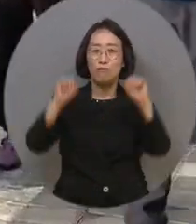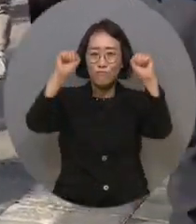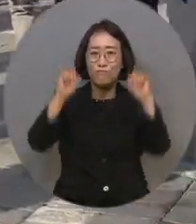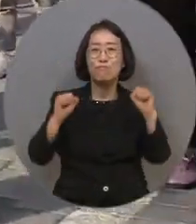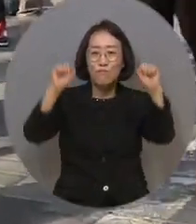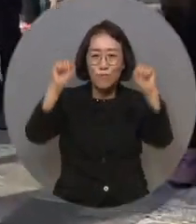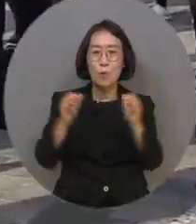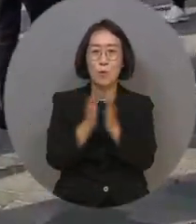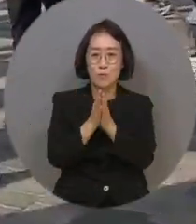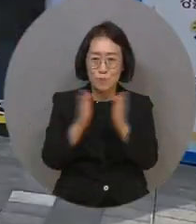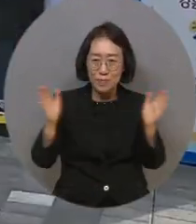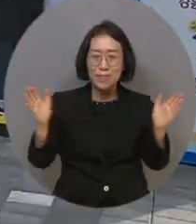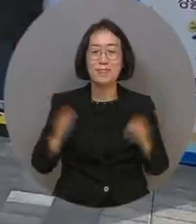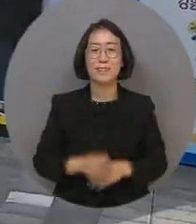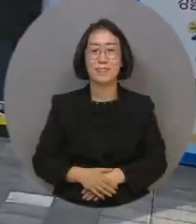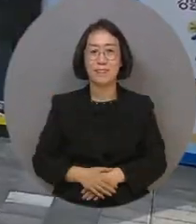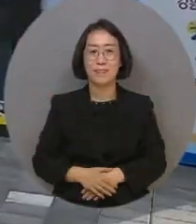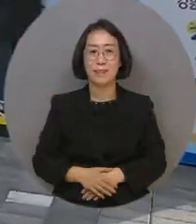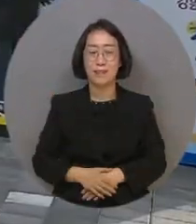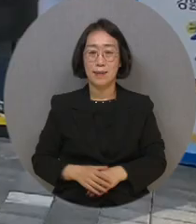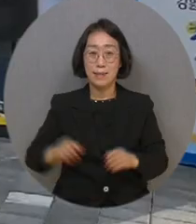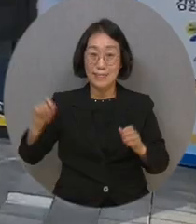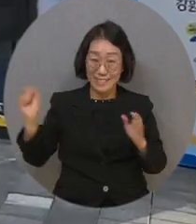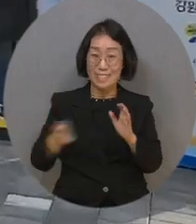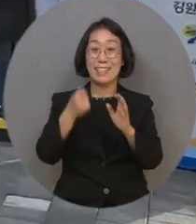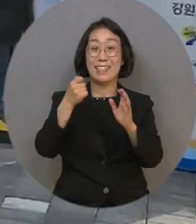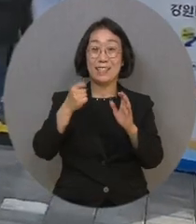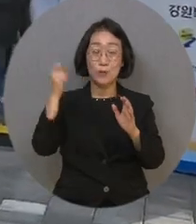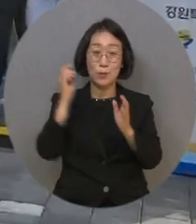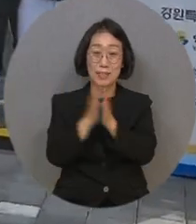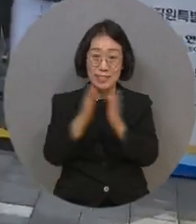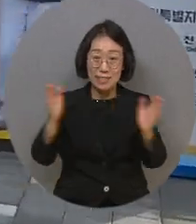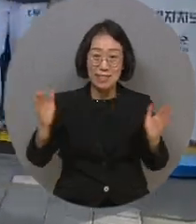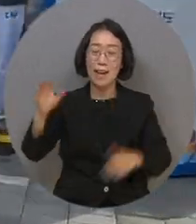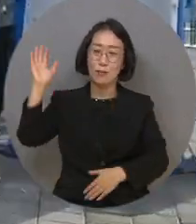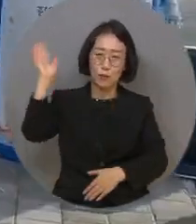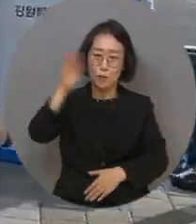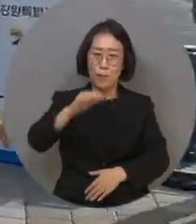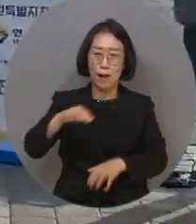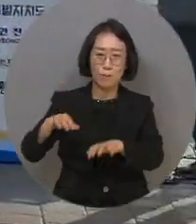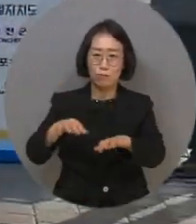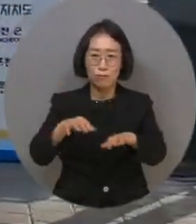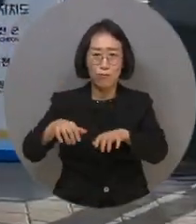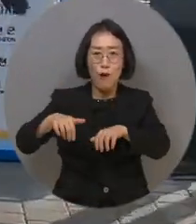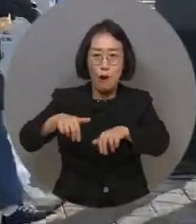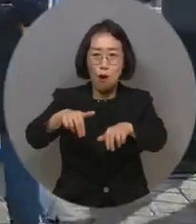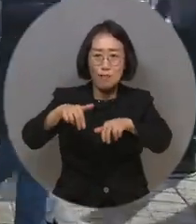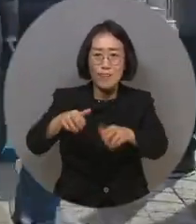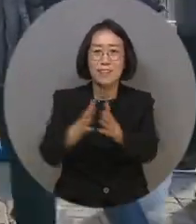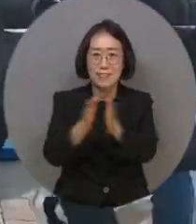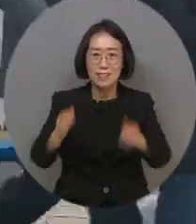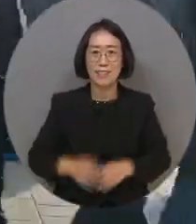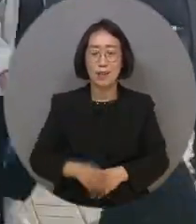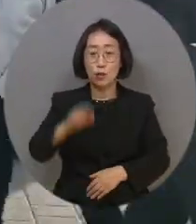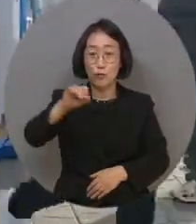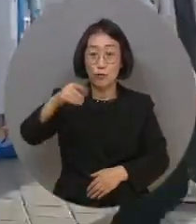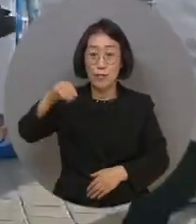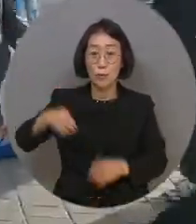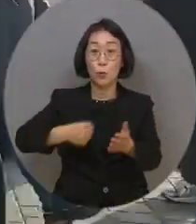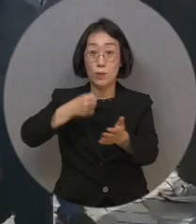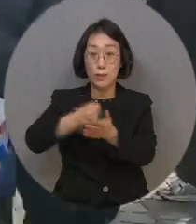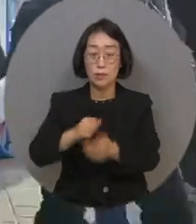두덜이는 근육을 깨웁니다. 징소리와 함께 힘차게 출발합니다. 2020년 유네스코 지정